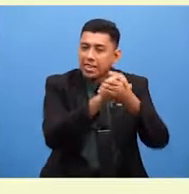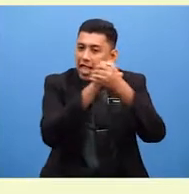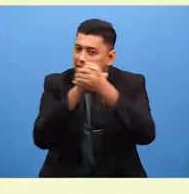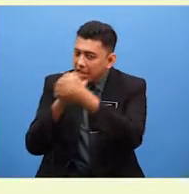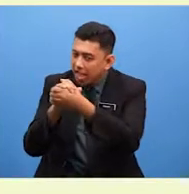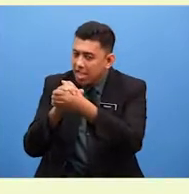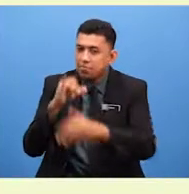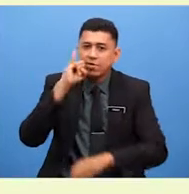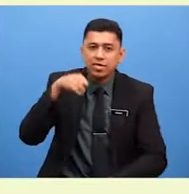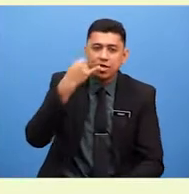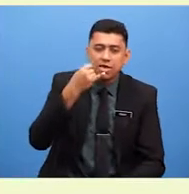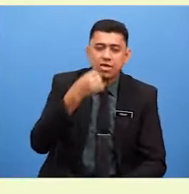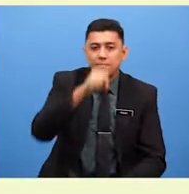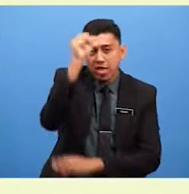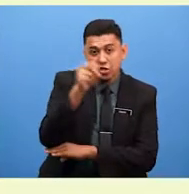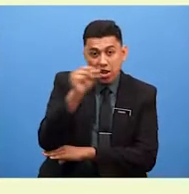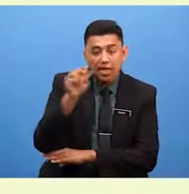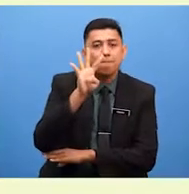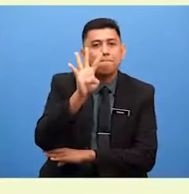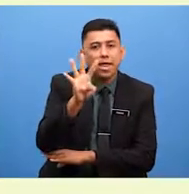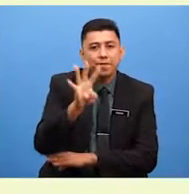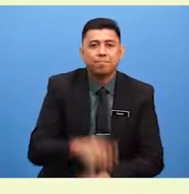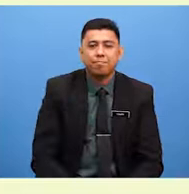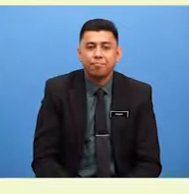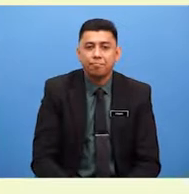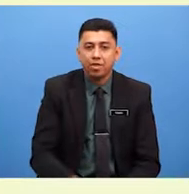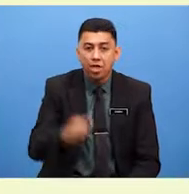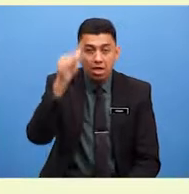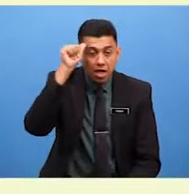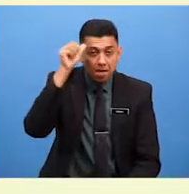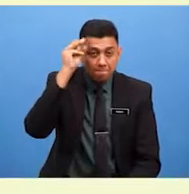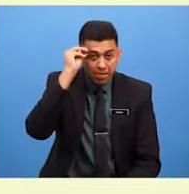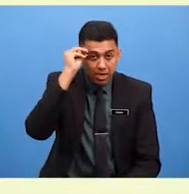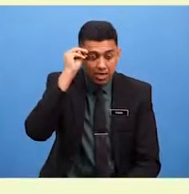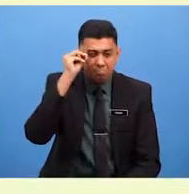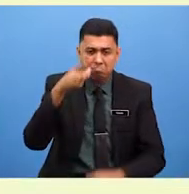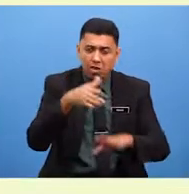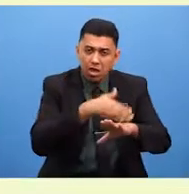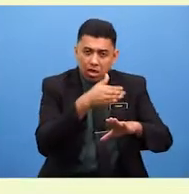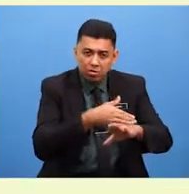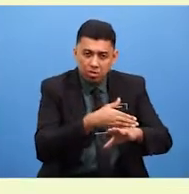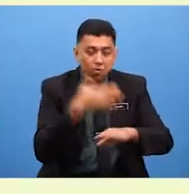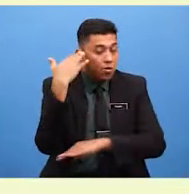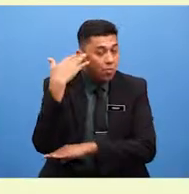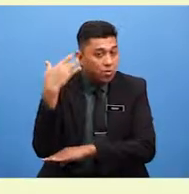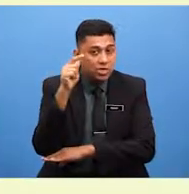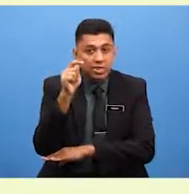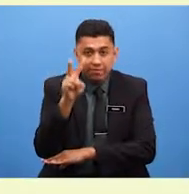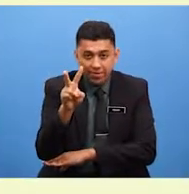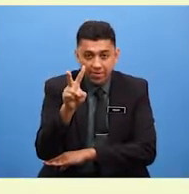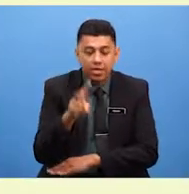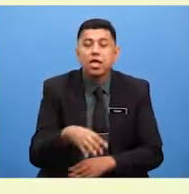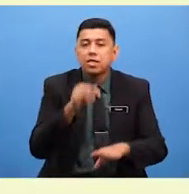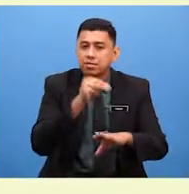Syabas, Jivika. Soalan keempat. Ameng memperlahankan bunyi